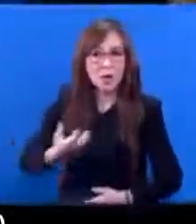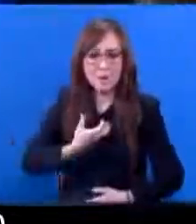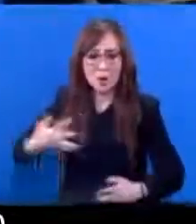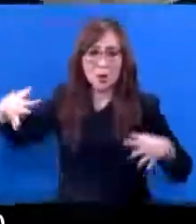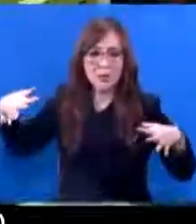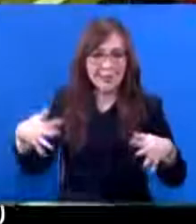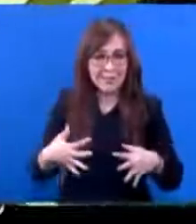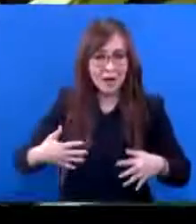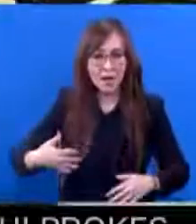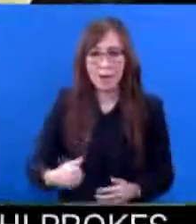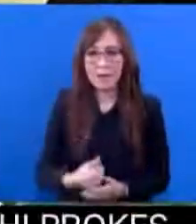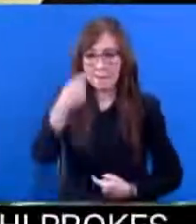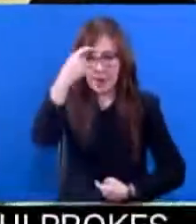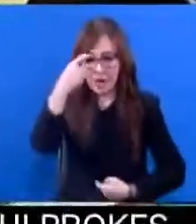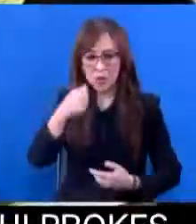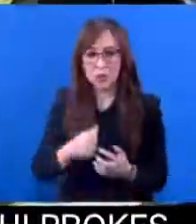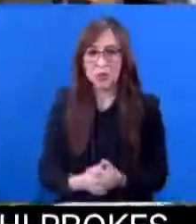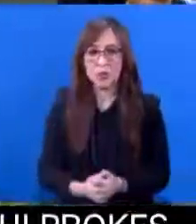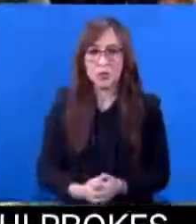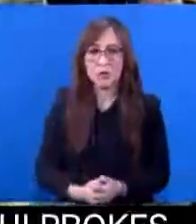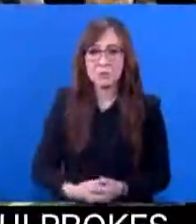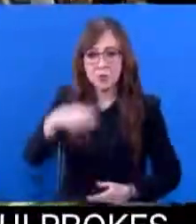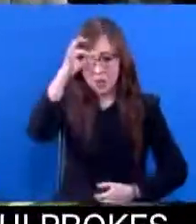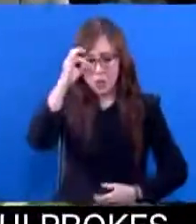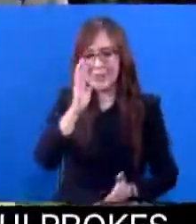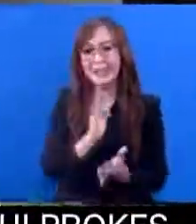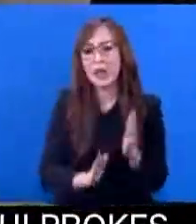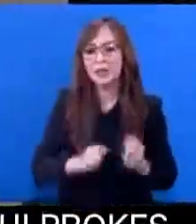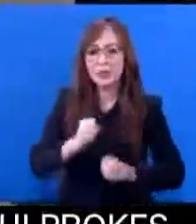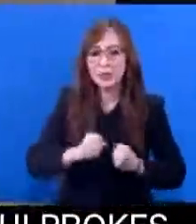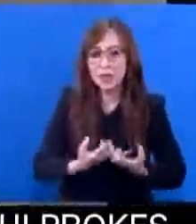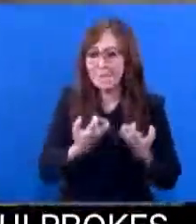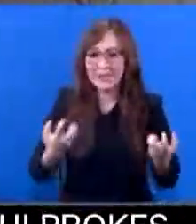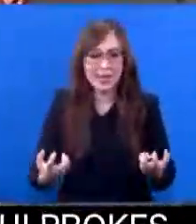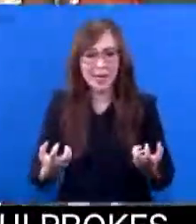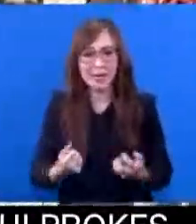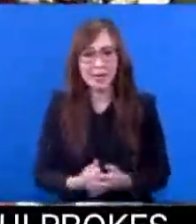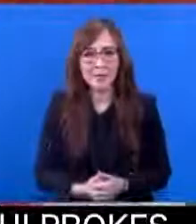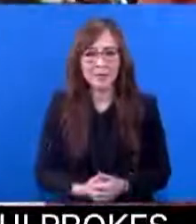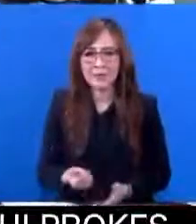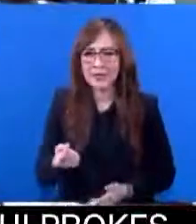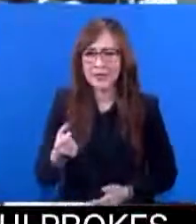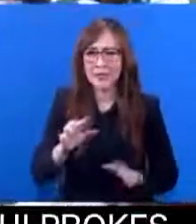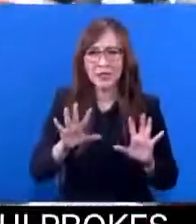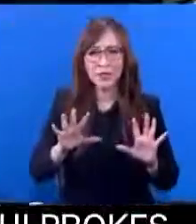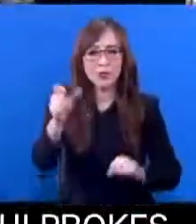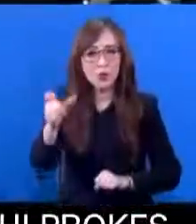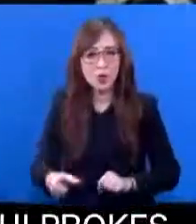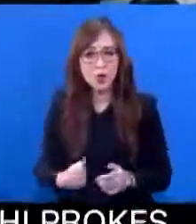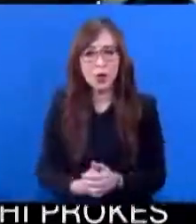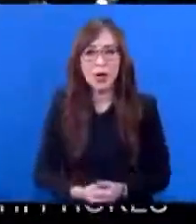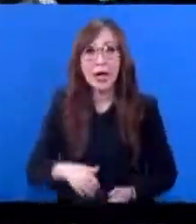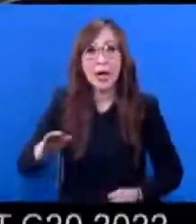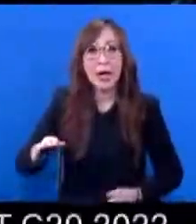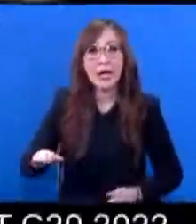Petugas terpaksa memisahkan keluarga korban demi menghindari insiden yang tidak diinginkan. Sedikitnya 10 orang remaja berstatus pelajar